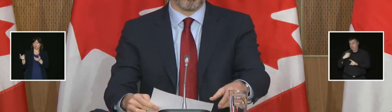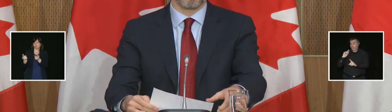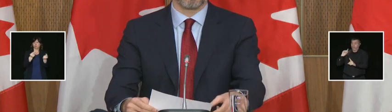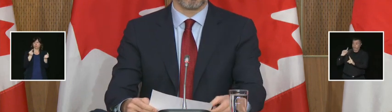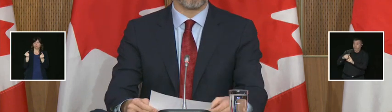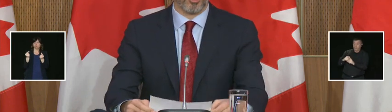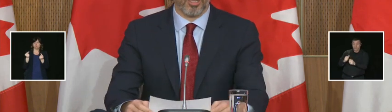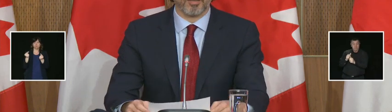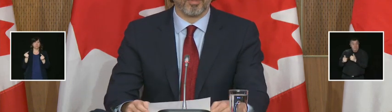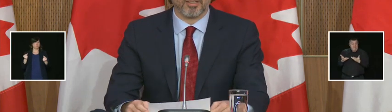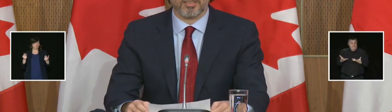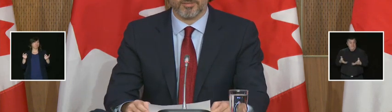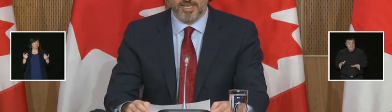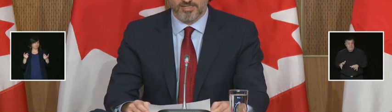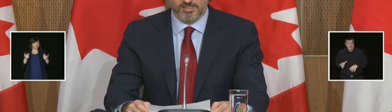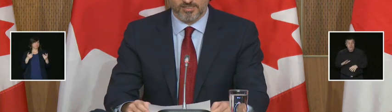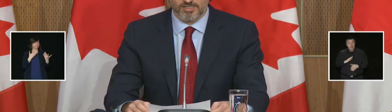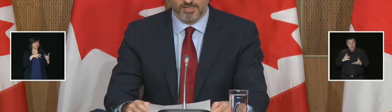aura des